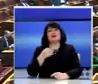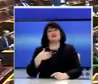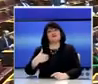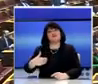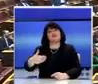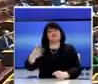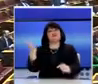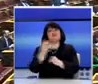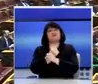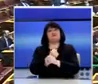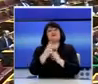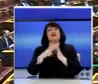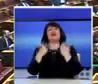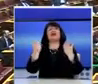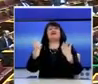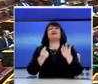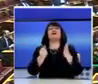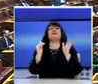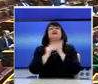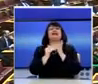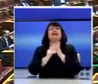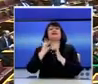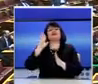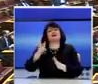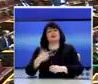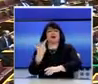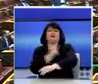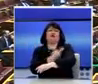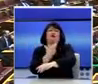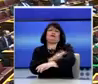επίτευγμα των 17.500 εμβολίων τη μέρα.